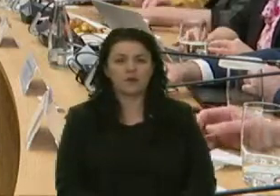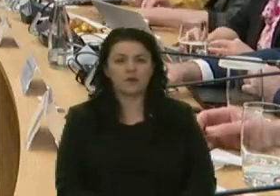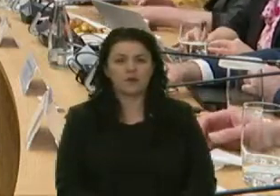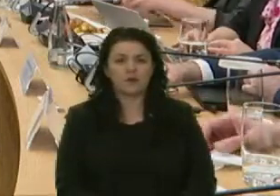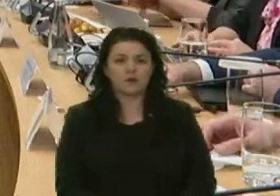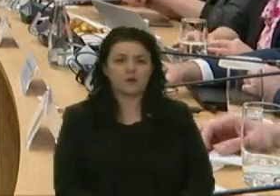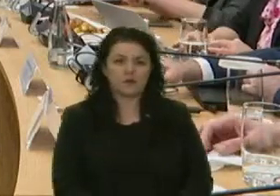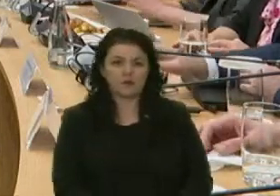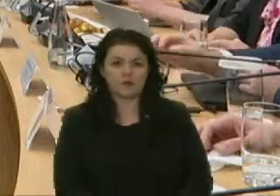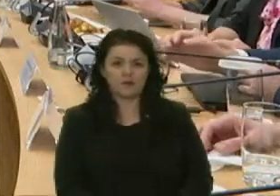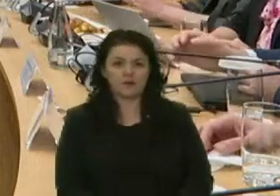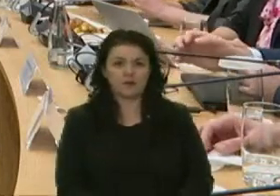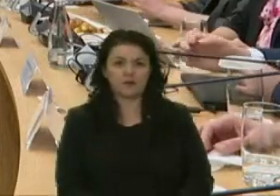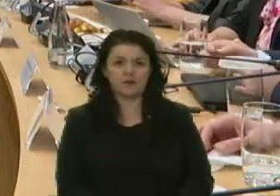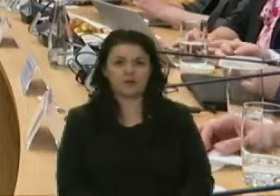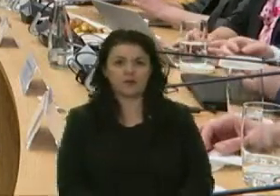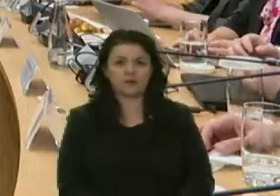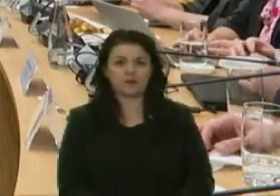zi